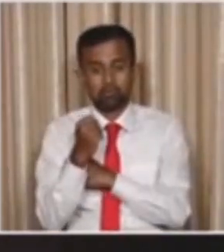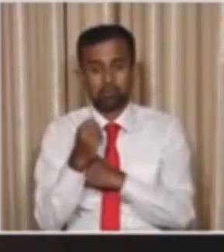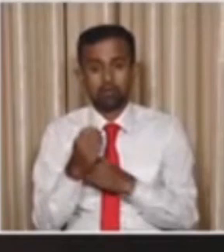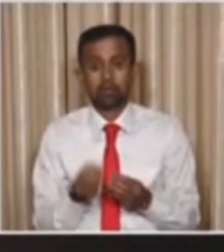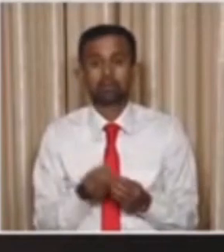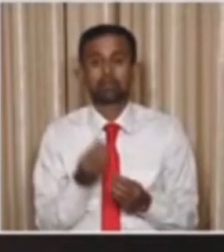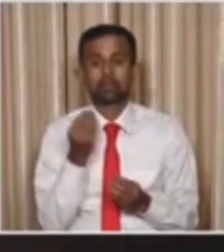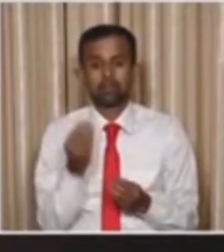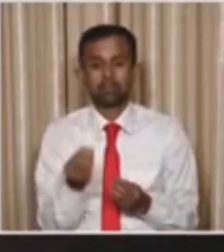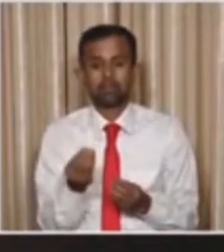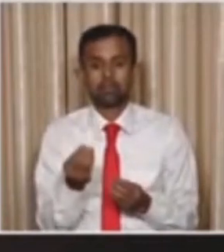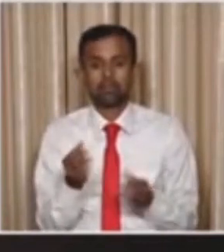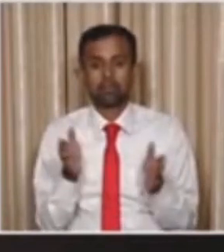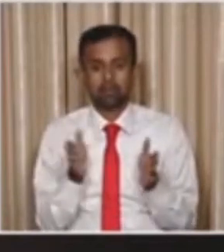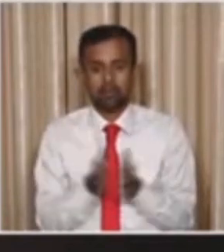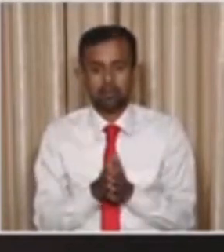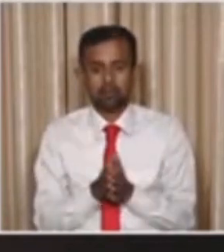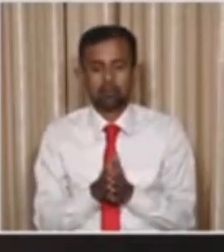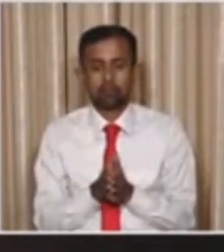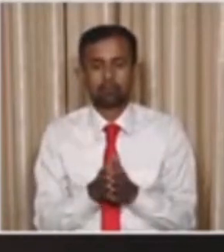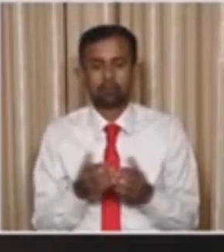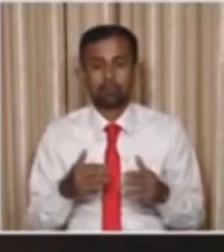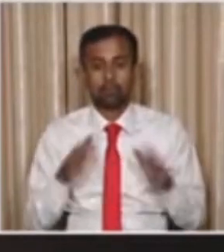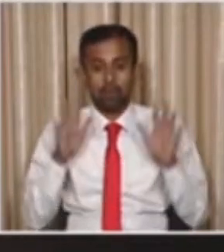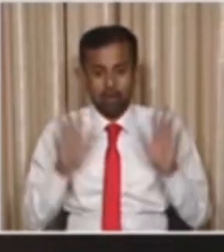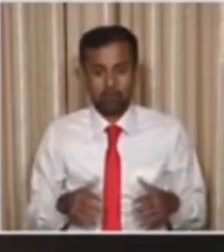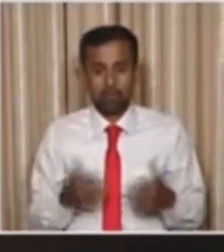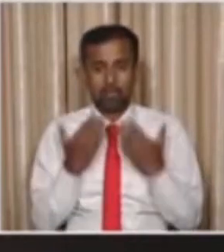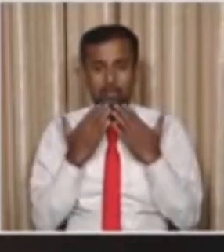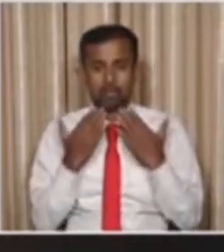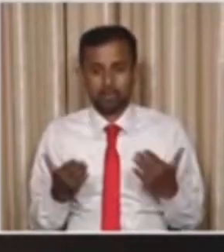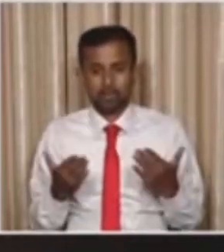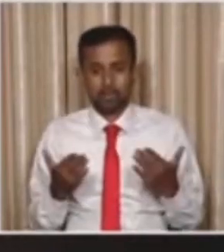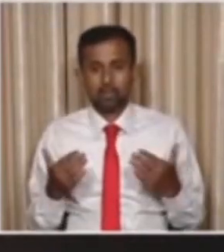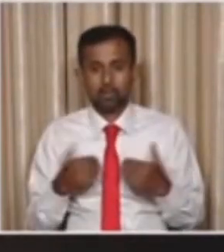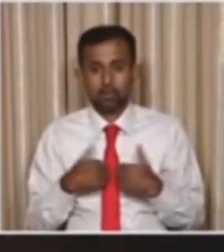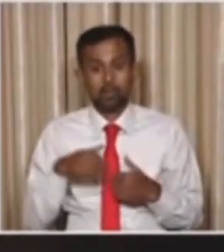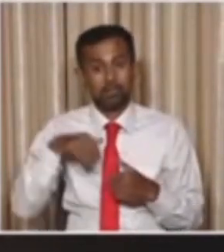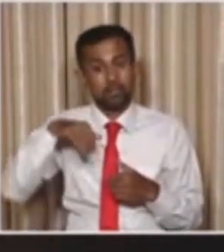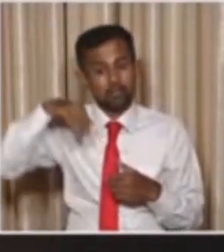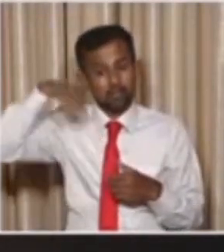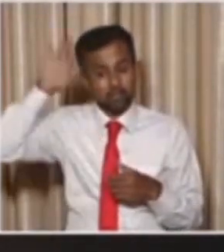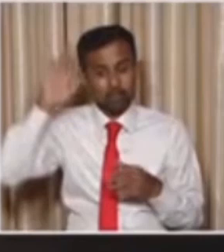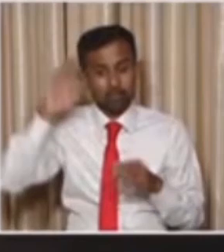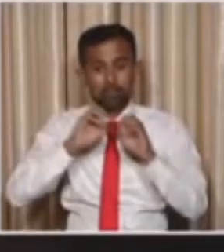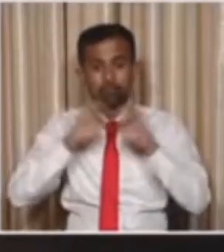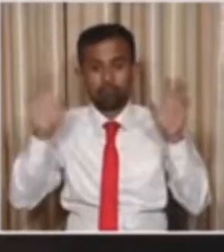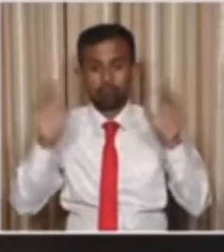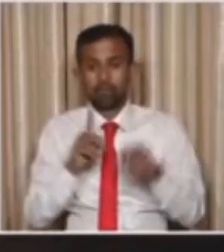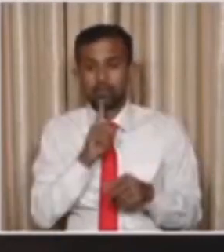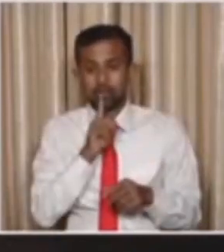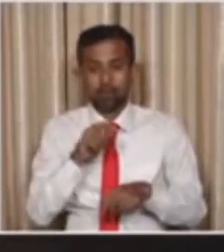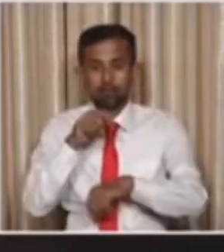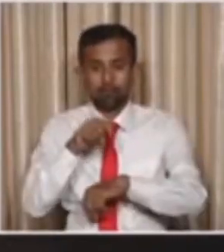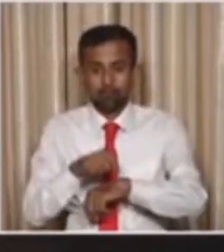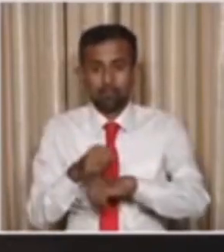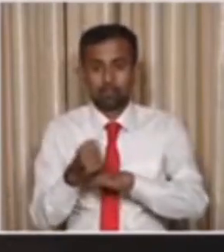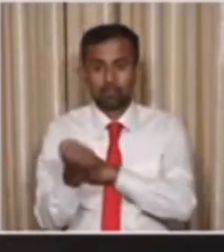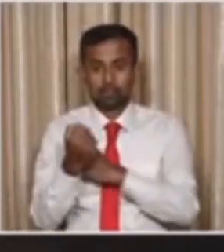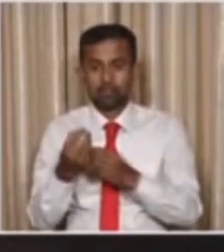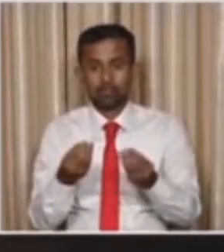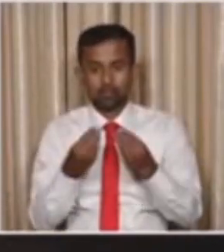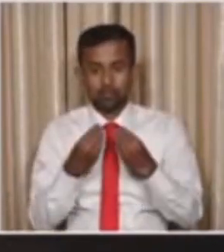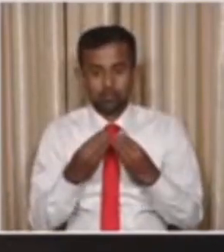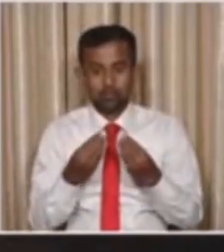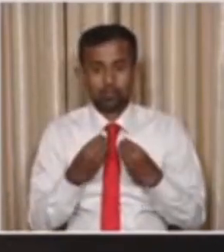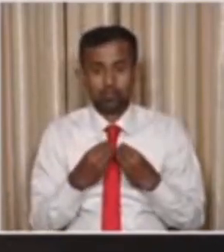කියන විශ්වාසය ඇතුව විශේෂයෙන් මම අවසාන වශයෙන් ස්තුතිවන්ත වෙනවා අපි එදා මේ පණිවිඩය ගේන වෙලාවේ මේකට හයිය දීපු ශක්තිය